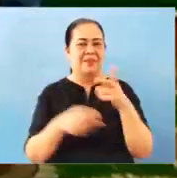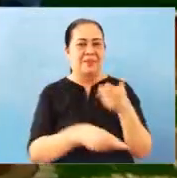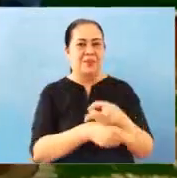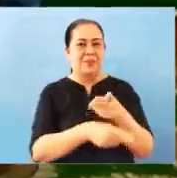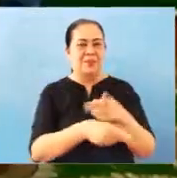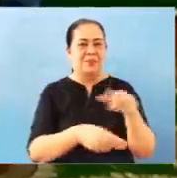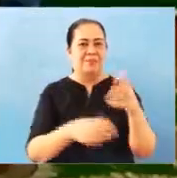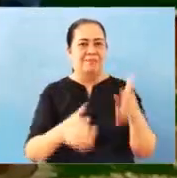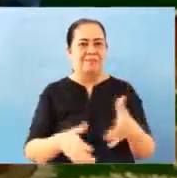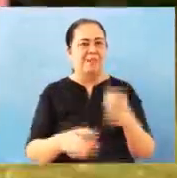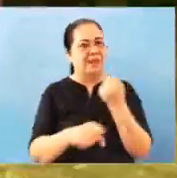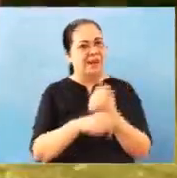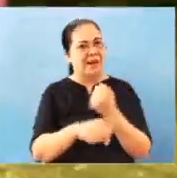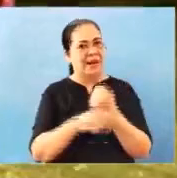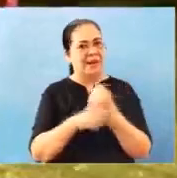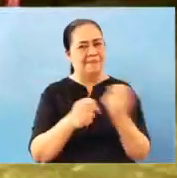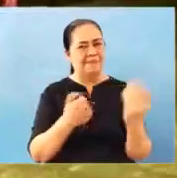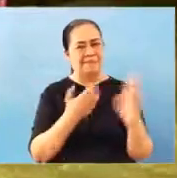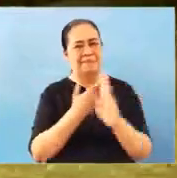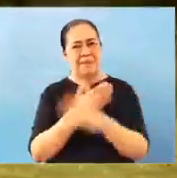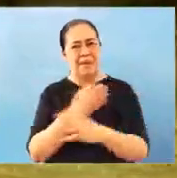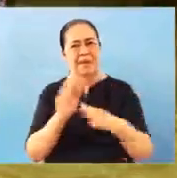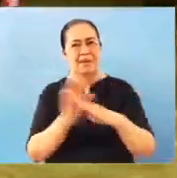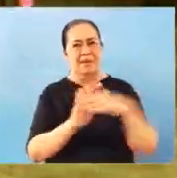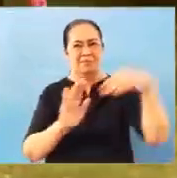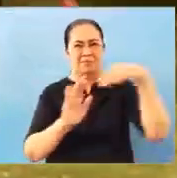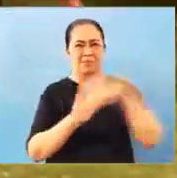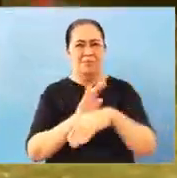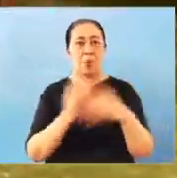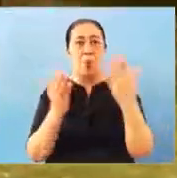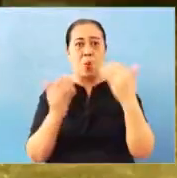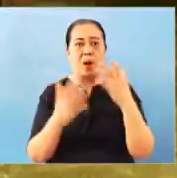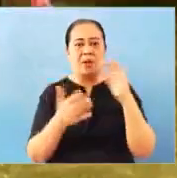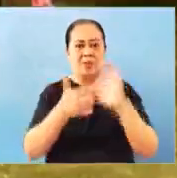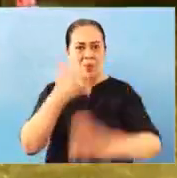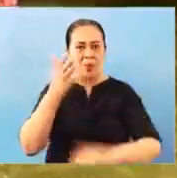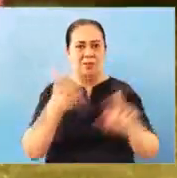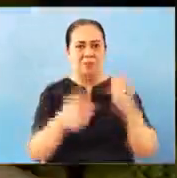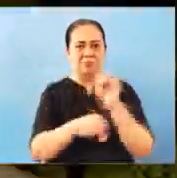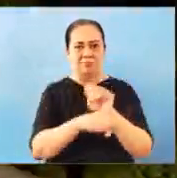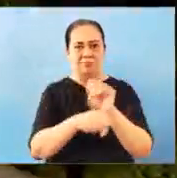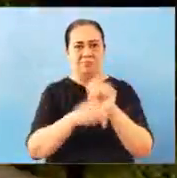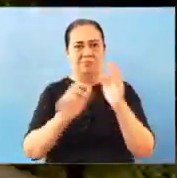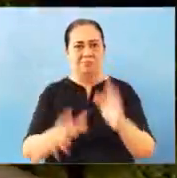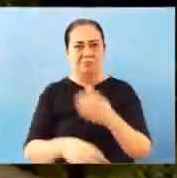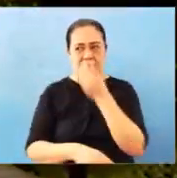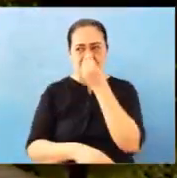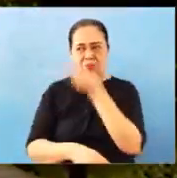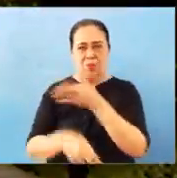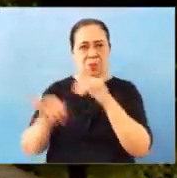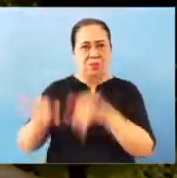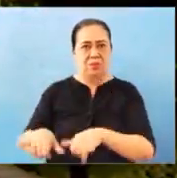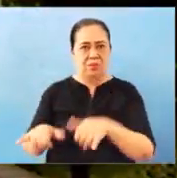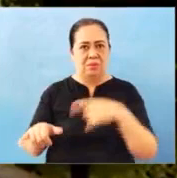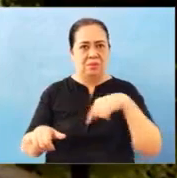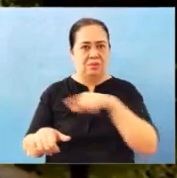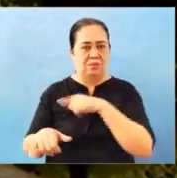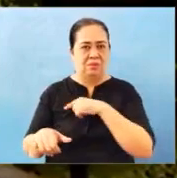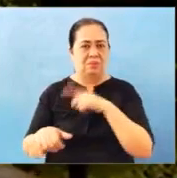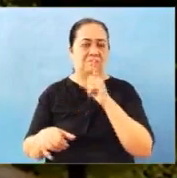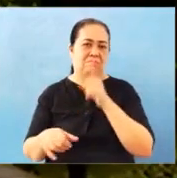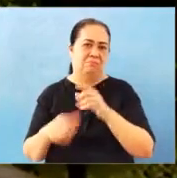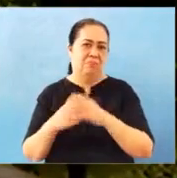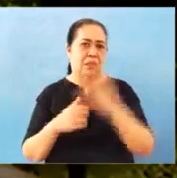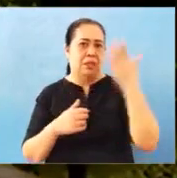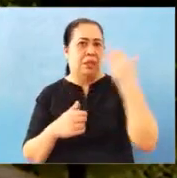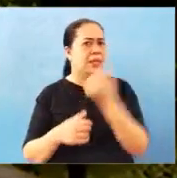hirap silang bumangon dahil nabawasan sila ng mga empleyado. Iilan lang kami yung natira lang talaga. Before ba, ilan ba kayo,